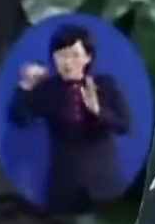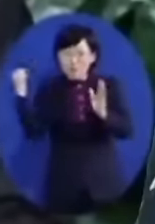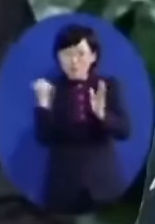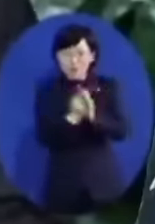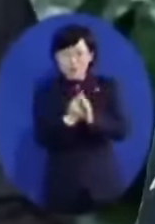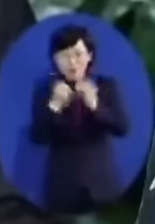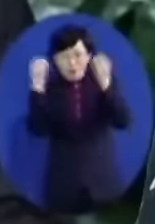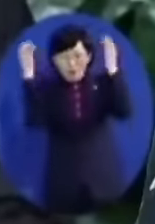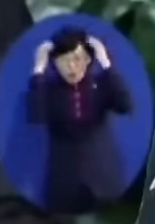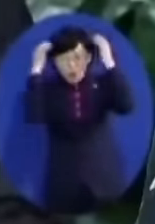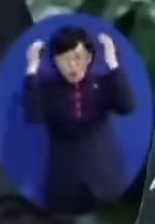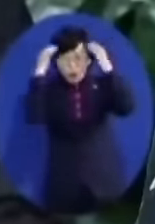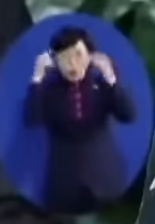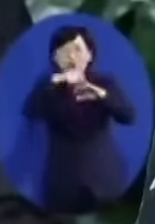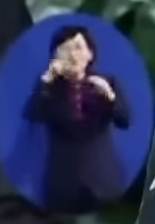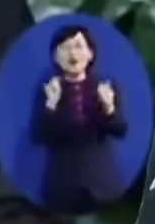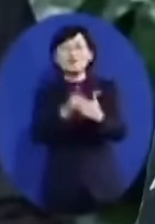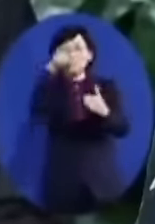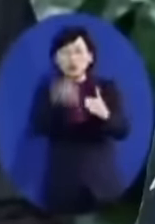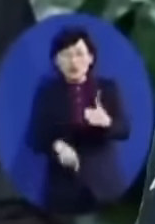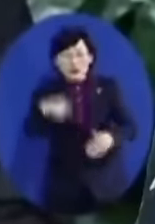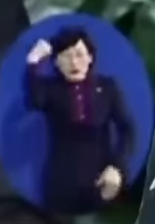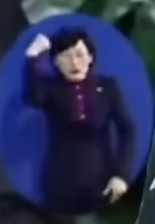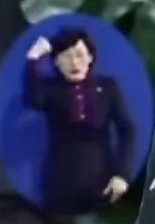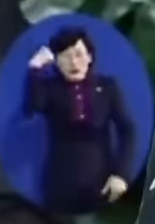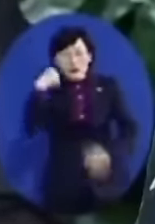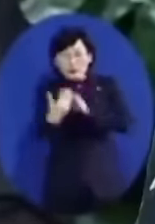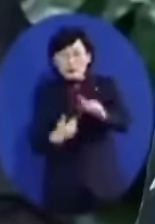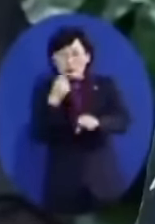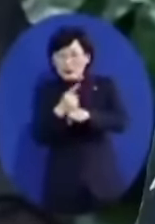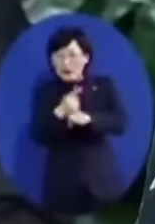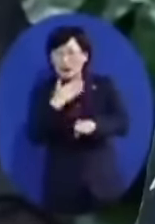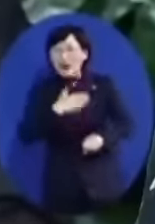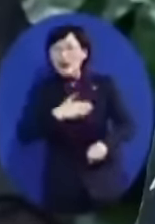고통을 마음속에 느낍니다. 미리 알고 있으니까